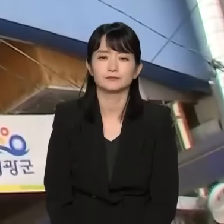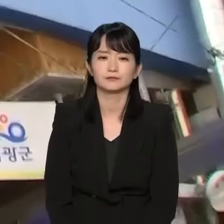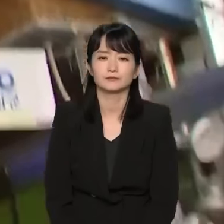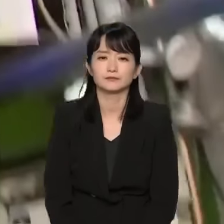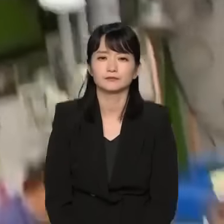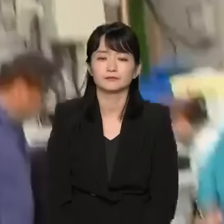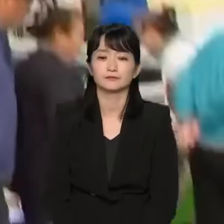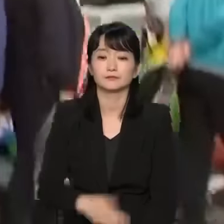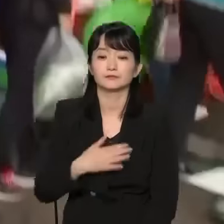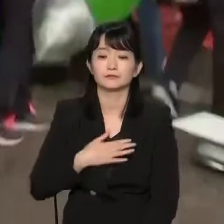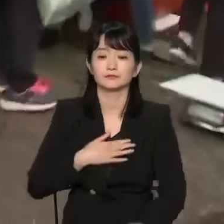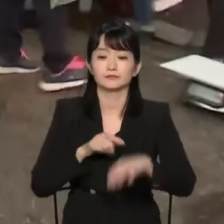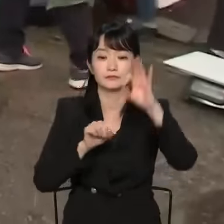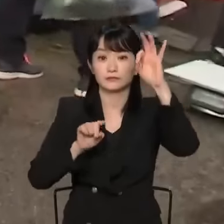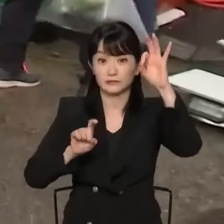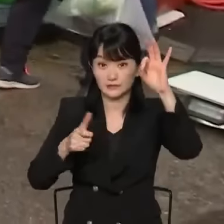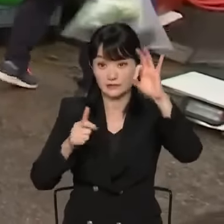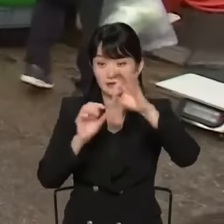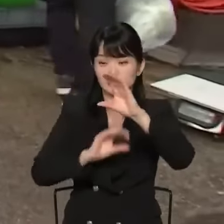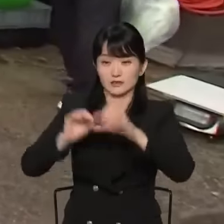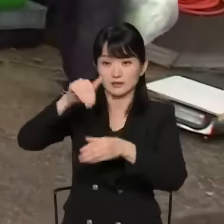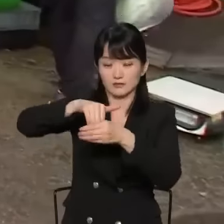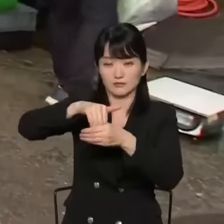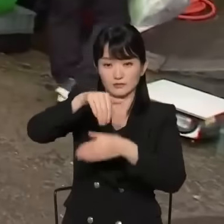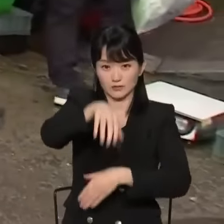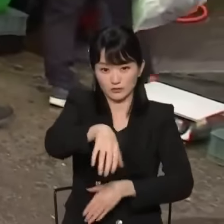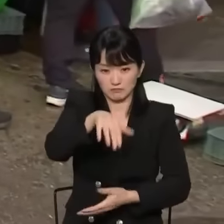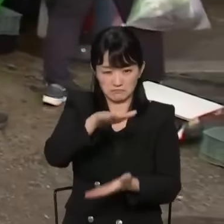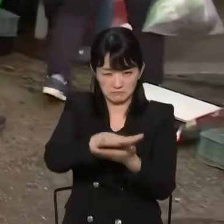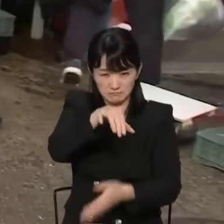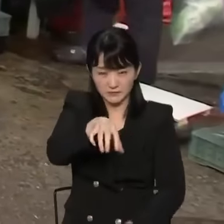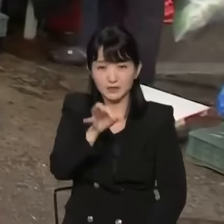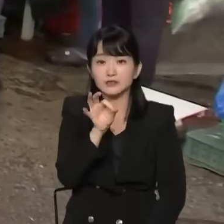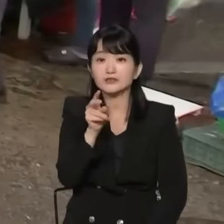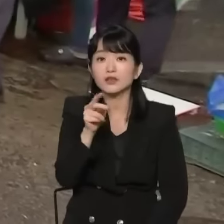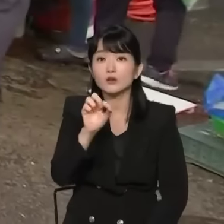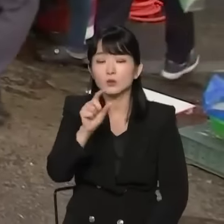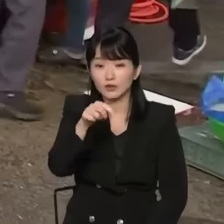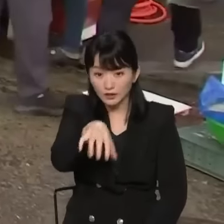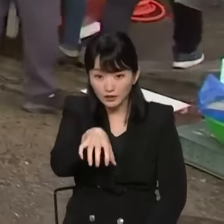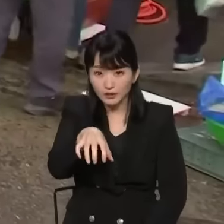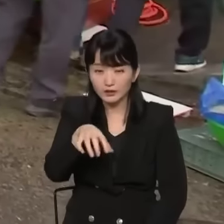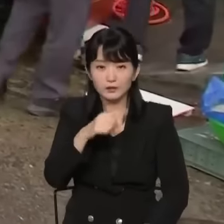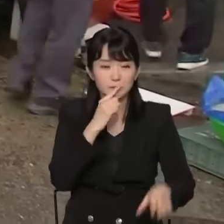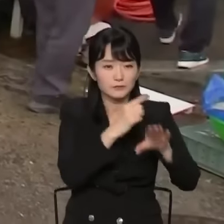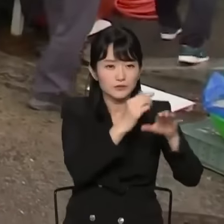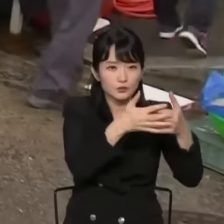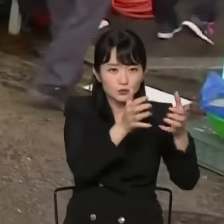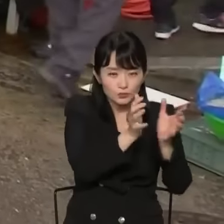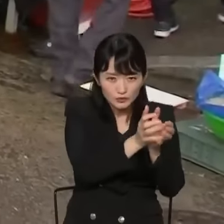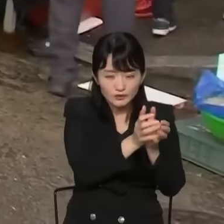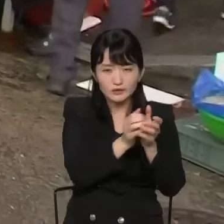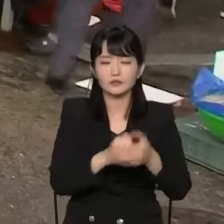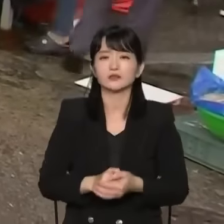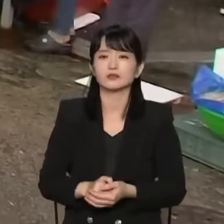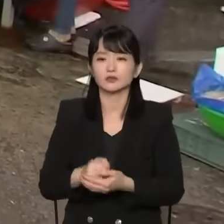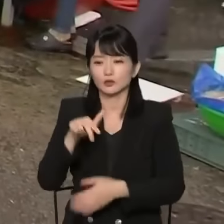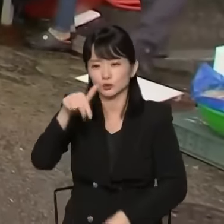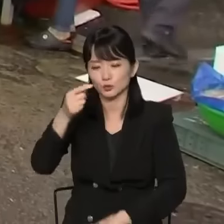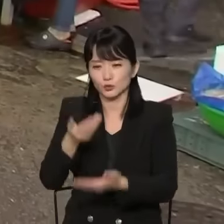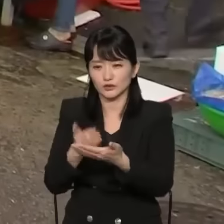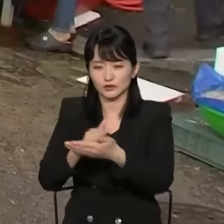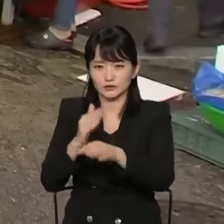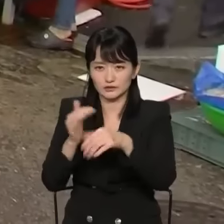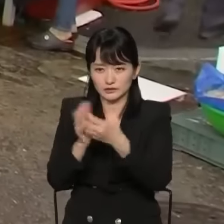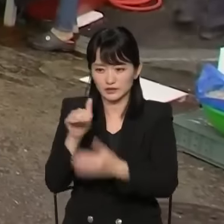네, 저는 11.6 재보궐선거의 격전지 이곳 영광군에 와 있습니다. 더불어민주당과 조국혁신당 그리고 진보당까지